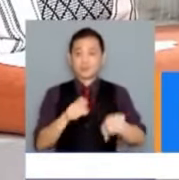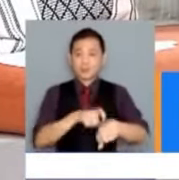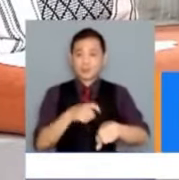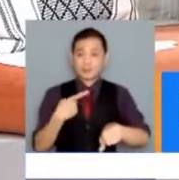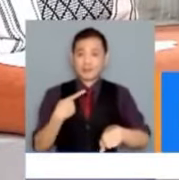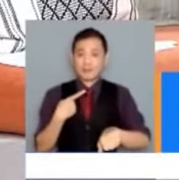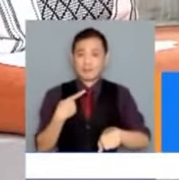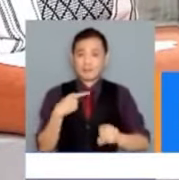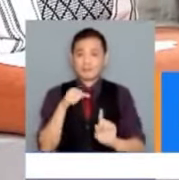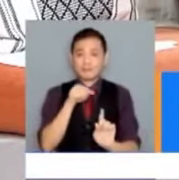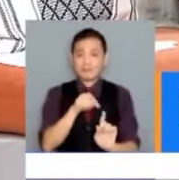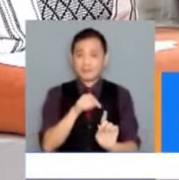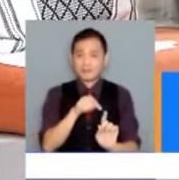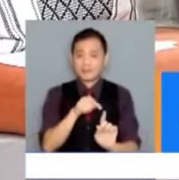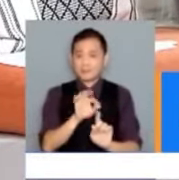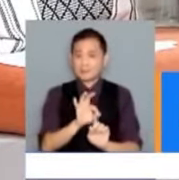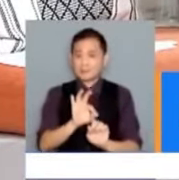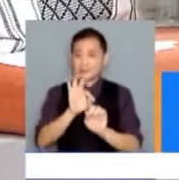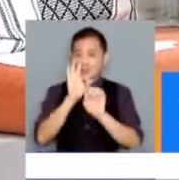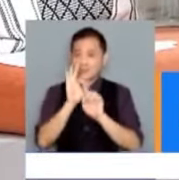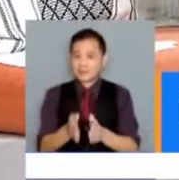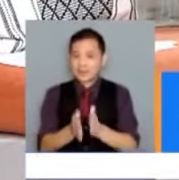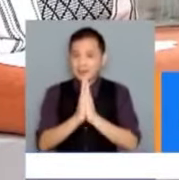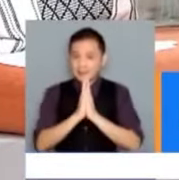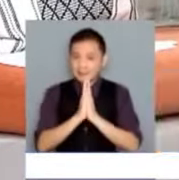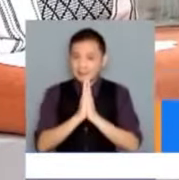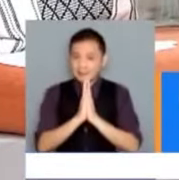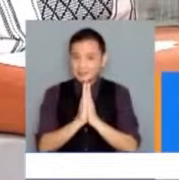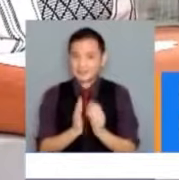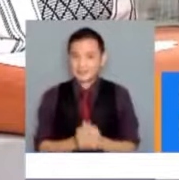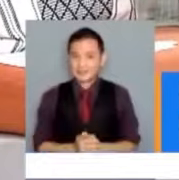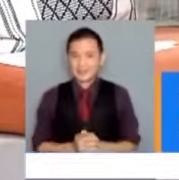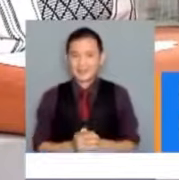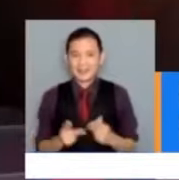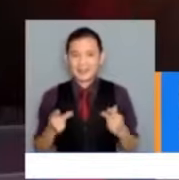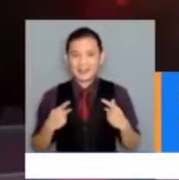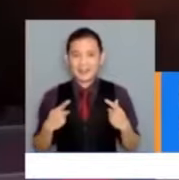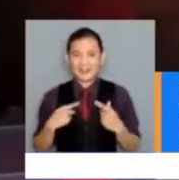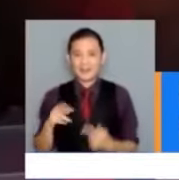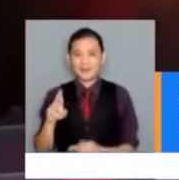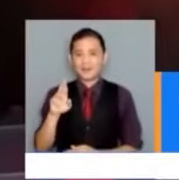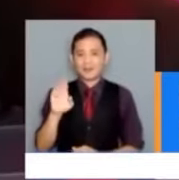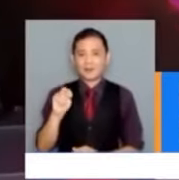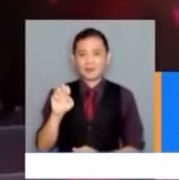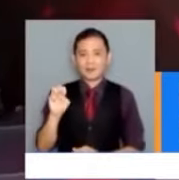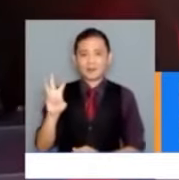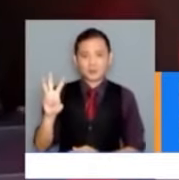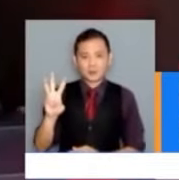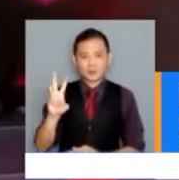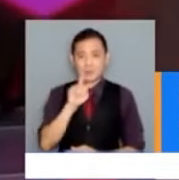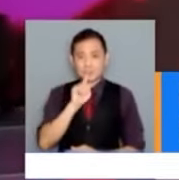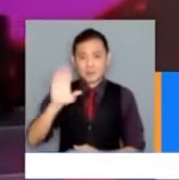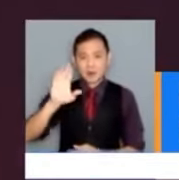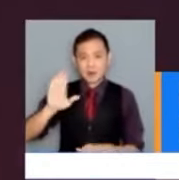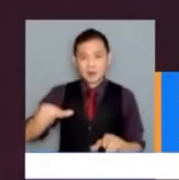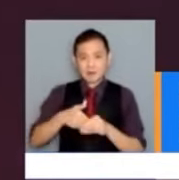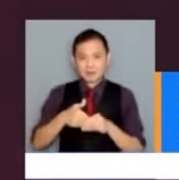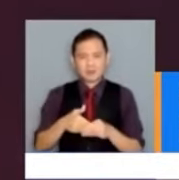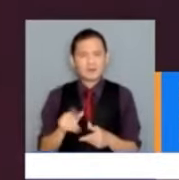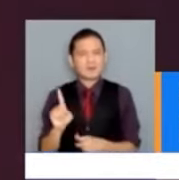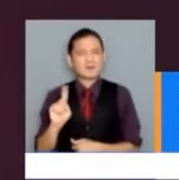Yael. At recently ay nagkaroon kayo ng renewal of vows. Sa loob ng 10 years, anong best thing sa inyong